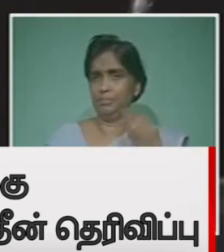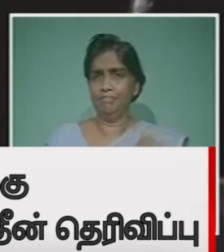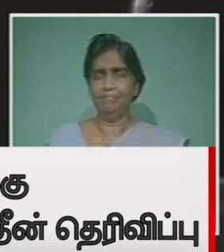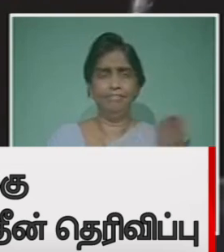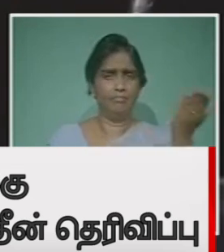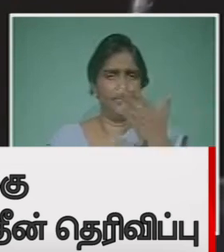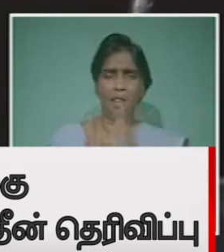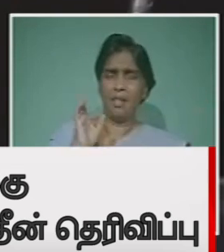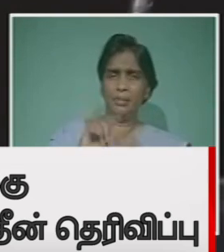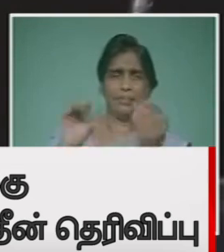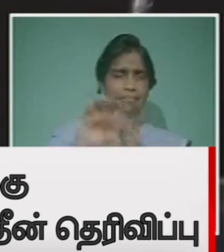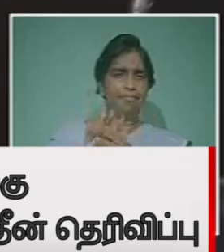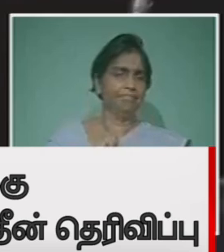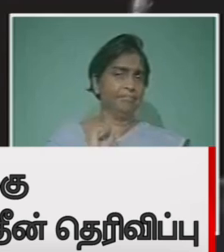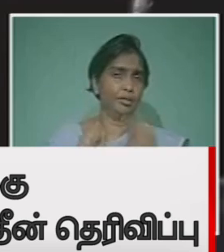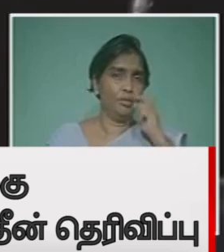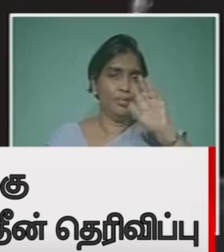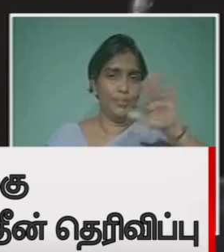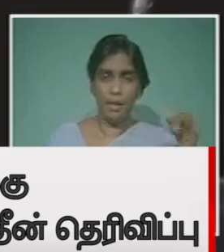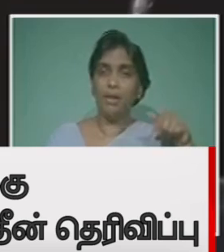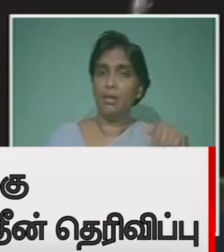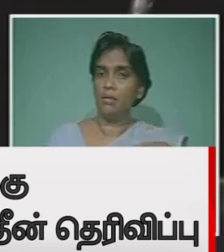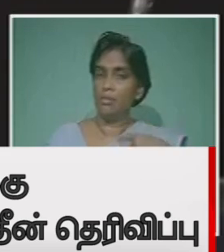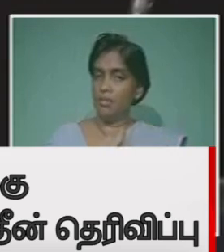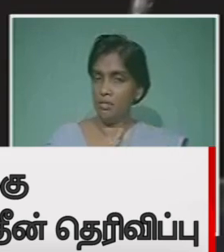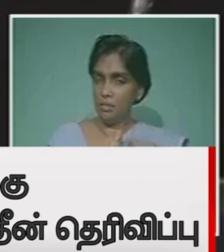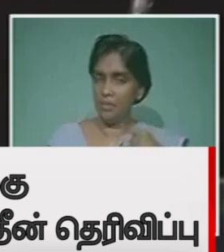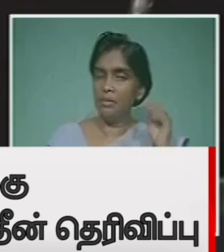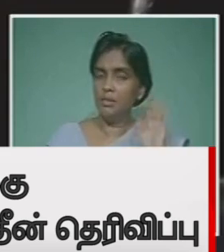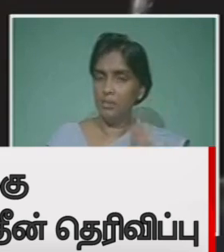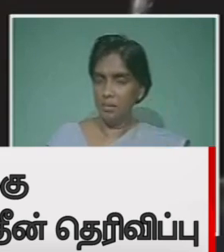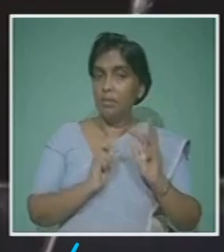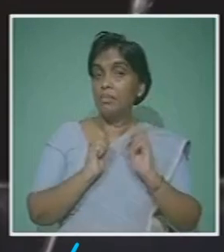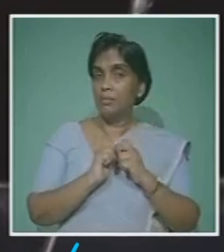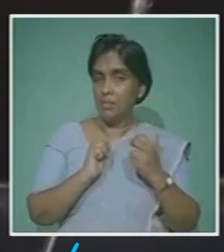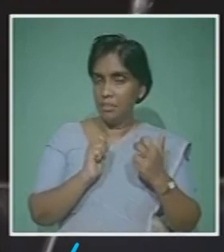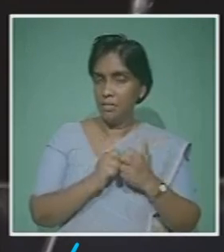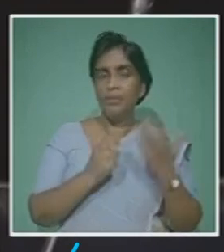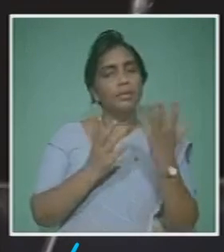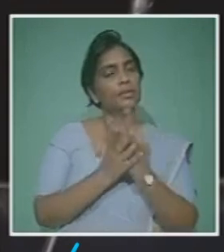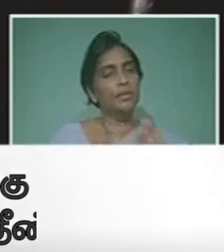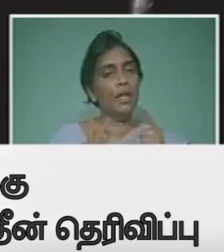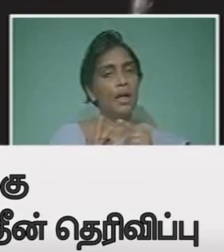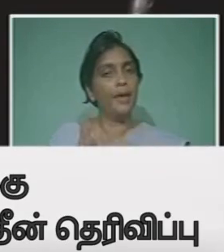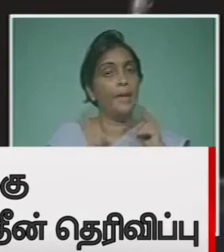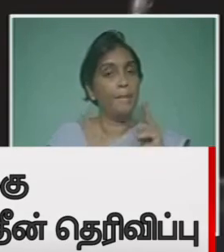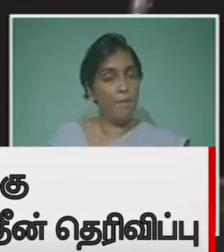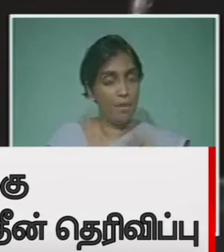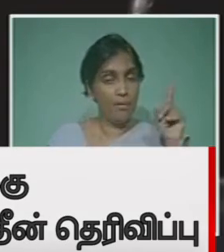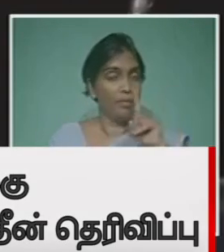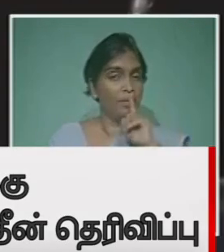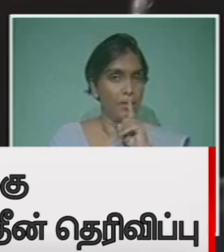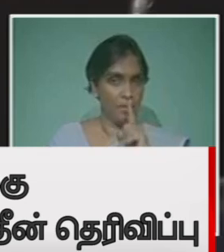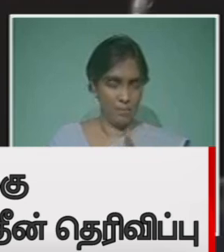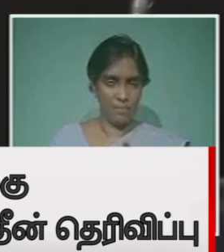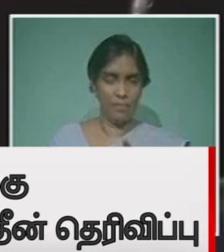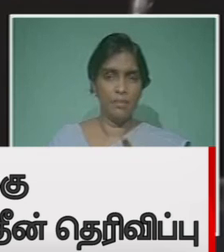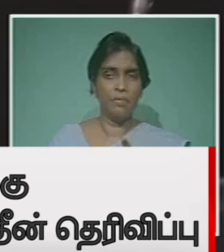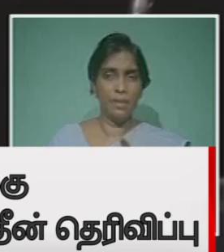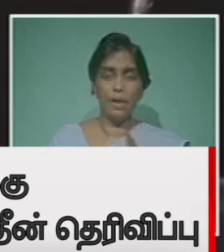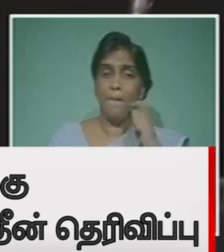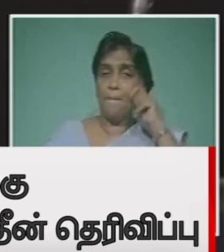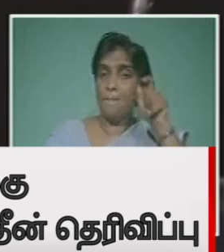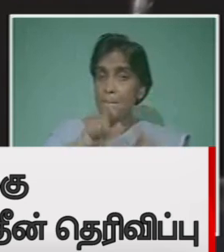இந்த நாடு இருக்கின்ற முக்கட்டான நிலையிலிருந்து விடுபடுவதற்கு IMF கூட சொல்லியிருக்கிறார்கள் மக்களுடைய மெண்டேட்டை தேவை என்று சொல்லியிருக்கிறார்கள்.